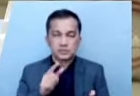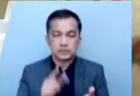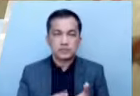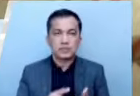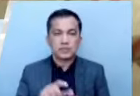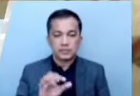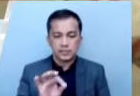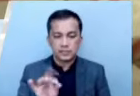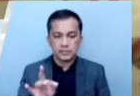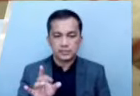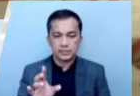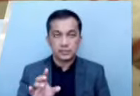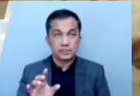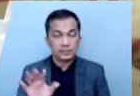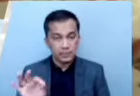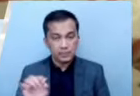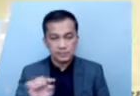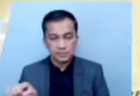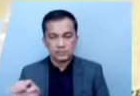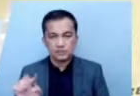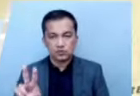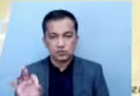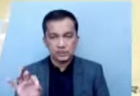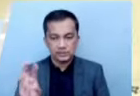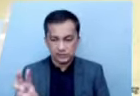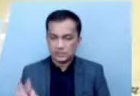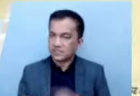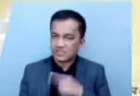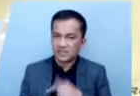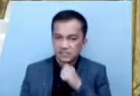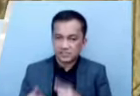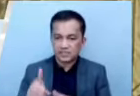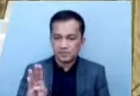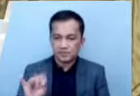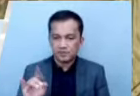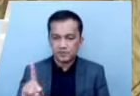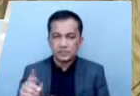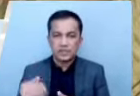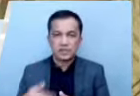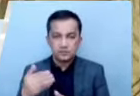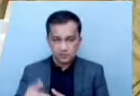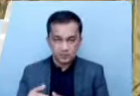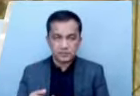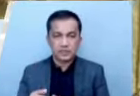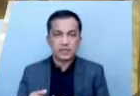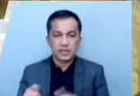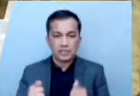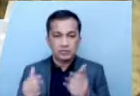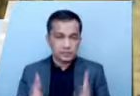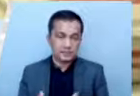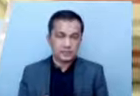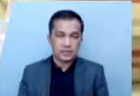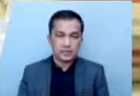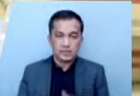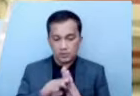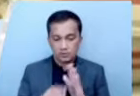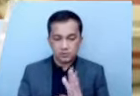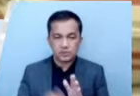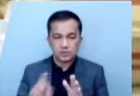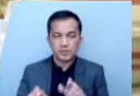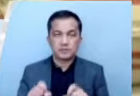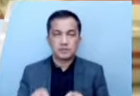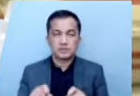1989-296. Kaya hindi rin nagpapabid ang mga sinundan niyang administrator. Ang patakaran umano, kailangan ibenta ang bigas